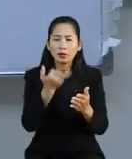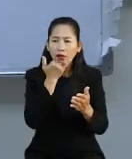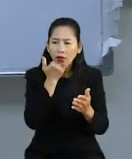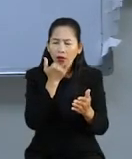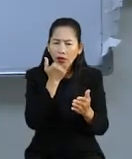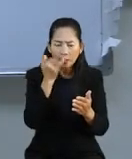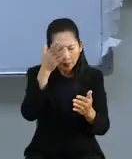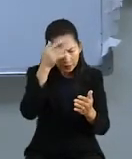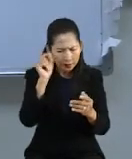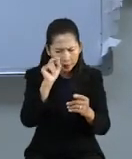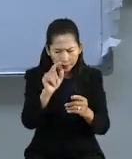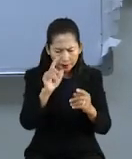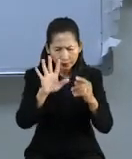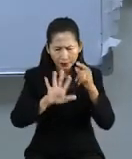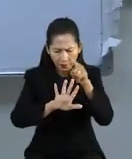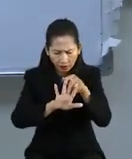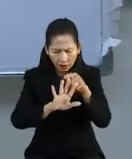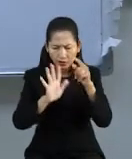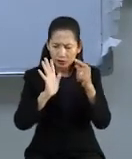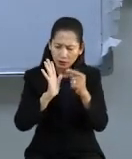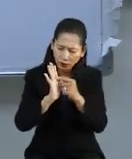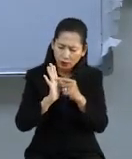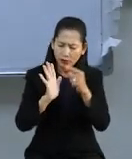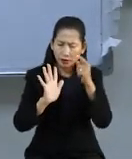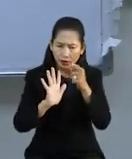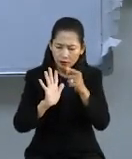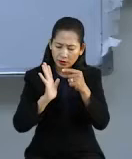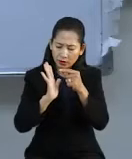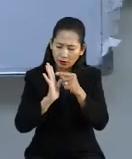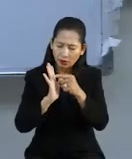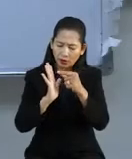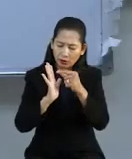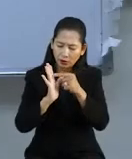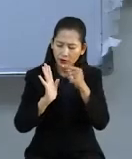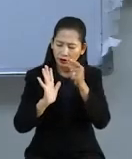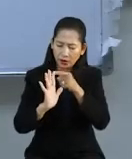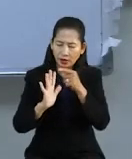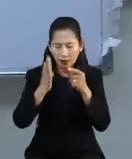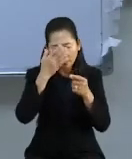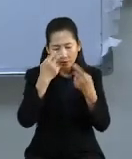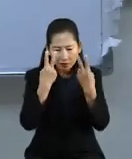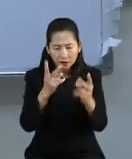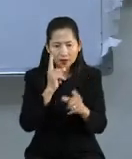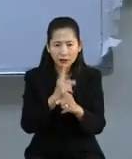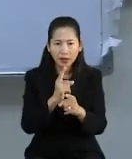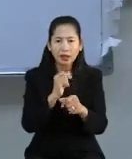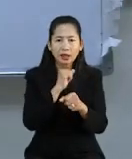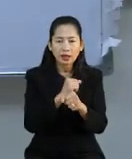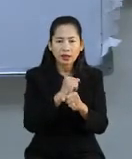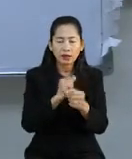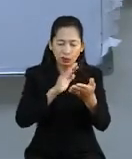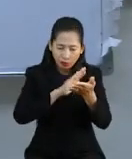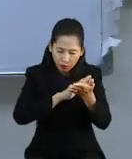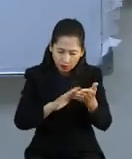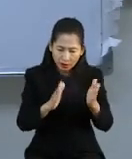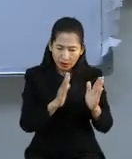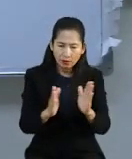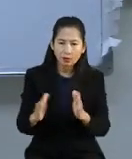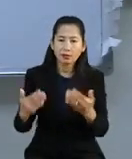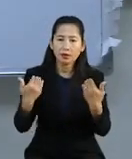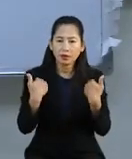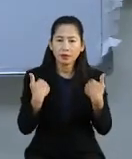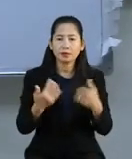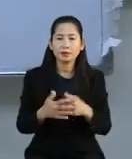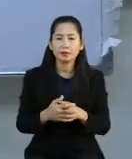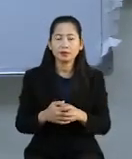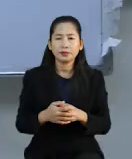chì con, plek bà tọ, rưu có plek xa ô, plek xa ấy chắc nè con á. Chà, xong mời bàn trăm trớ. Thế ca trời tới xa miền rực biệp nè con